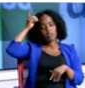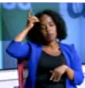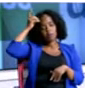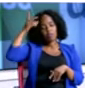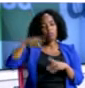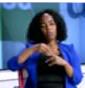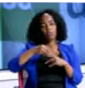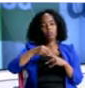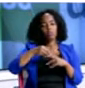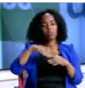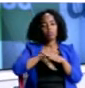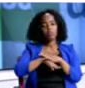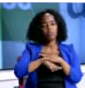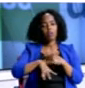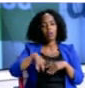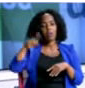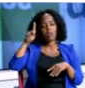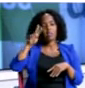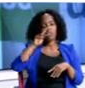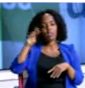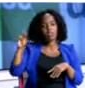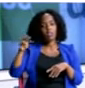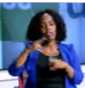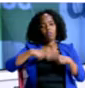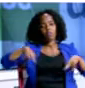won answer dibe cancer tv presidenti